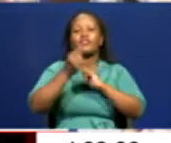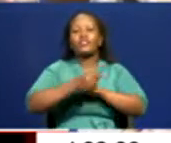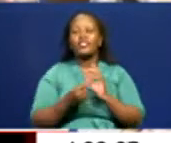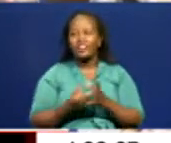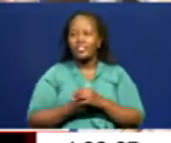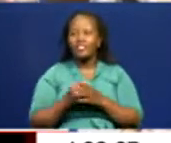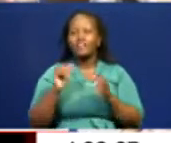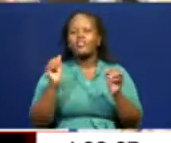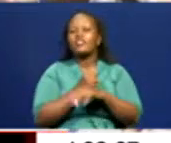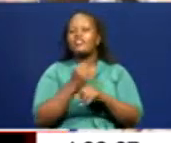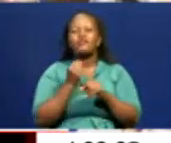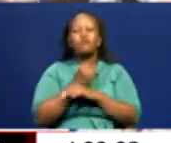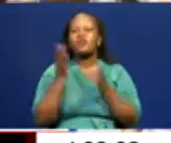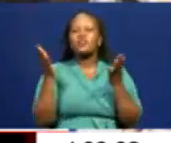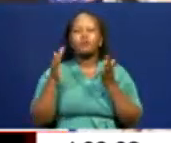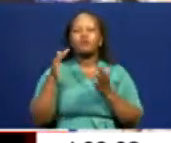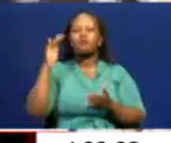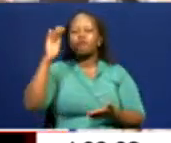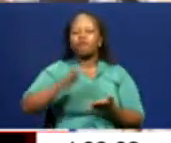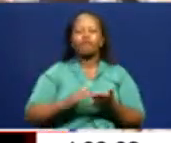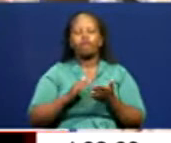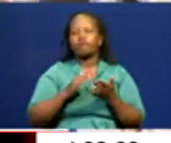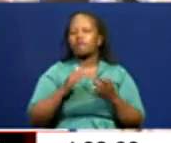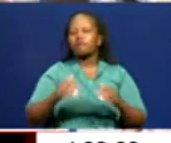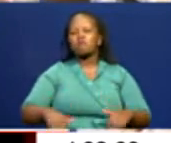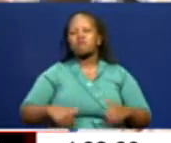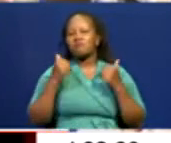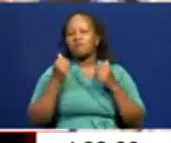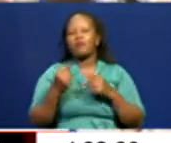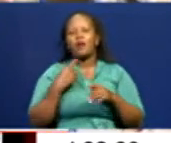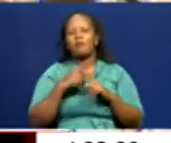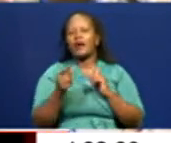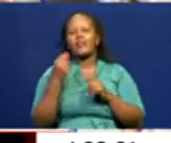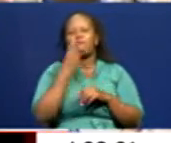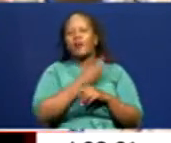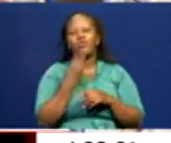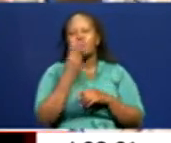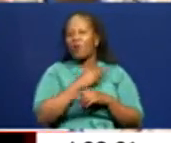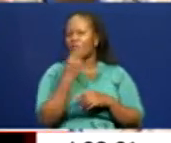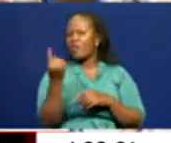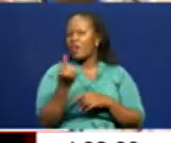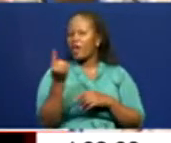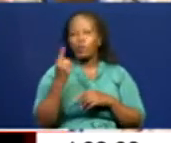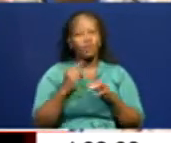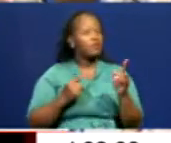kupunguza gharama ya maisha kwa kuongea tu kiholela. Lazima tuwe na mpango.